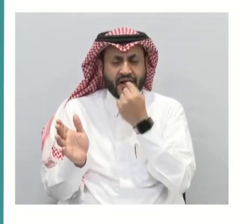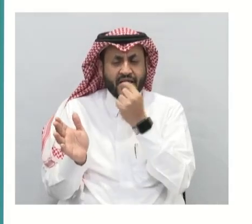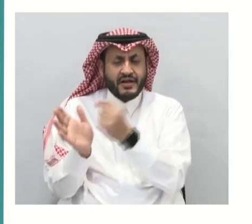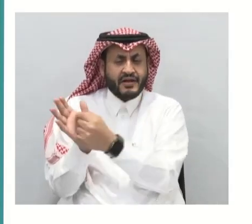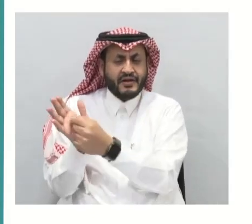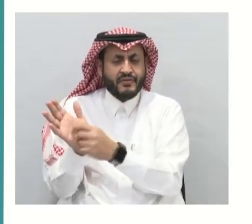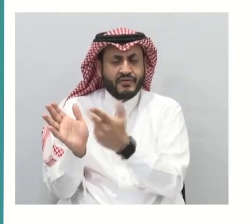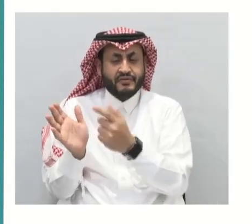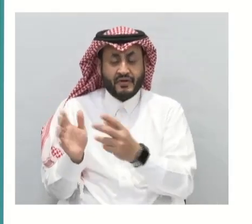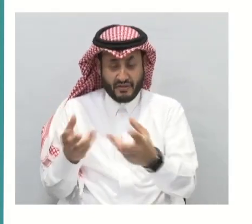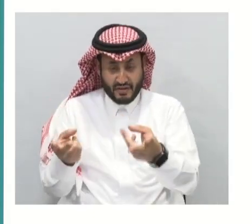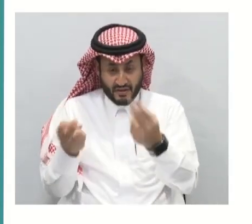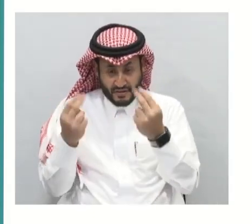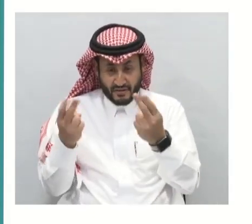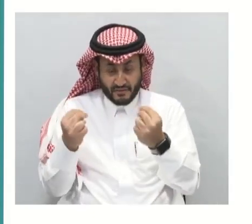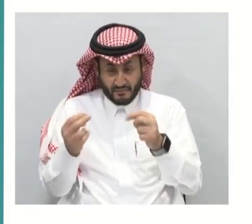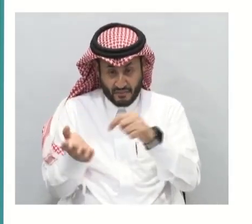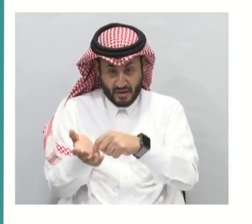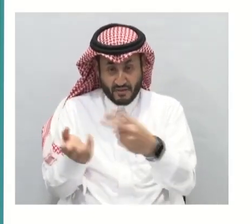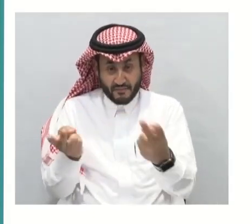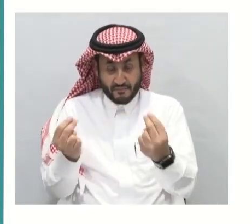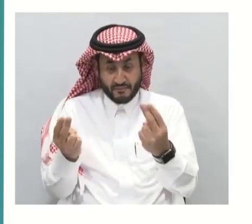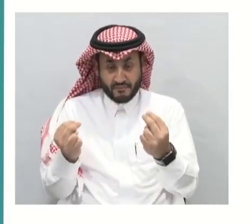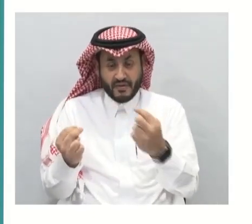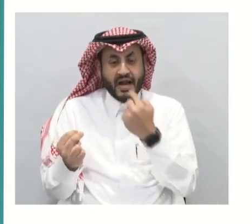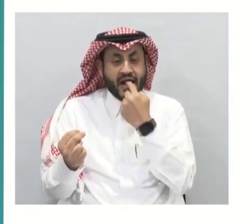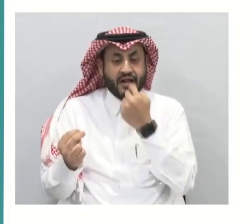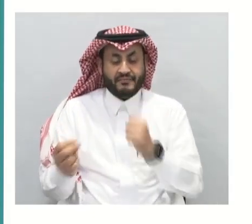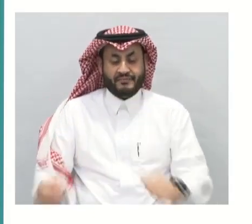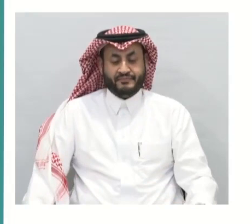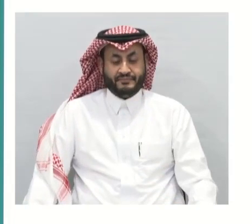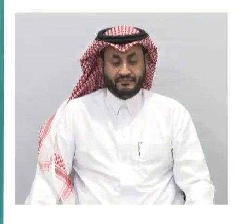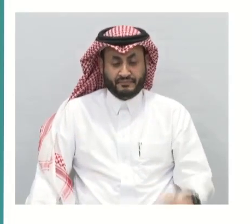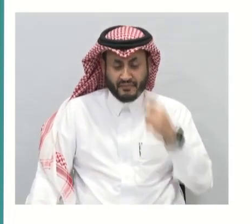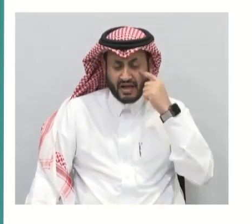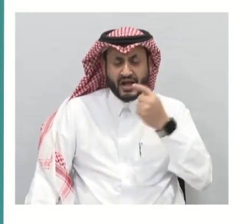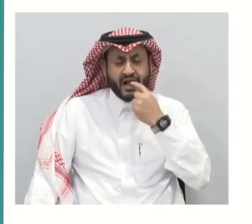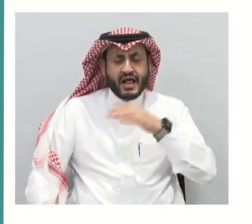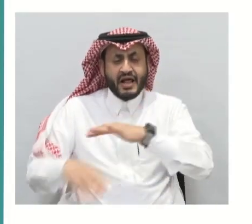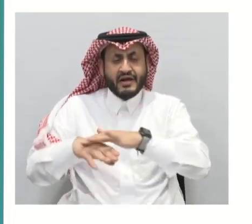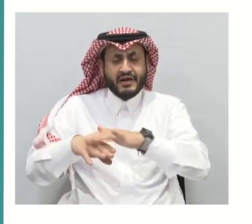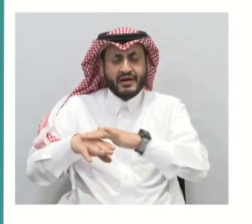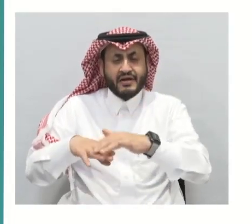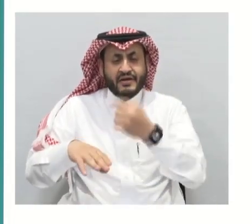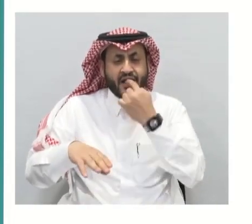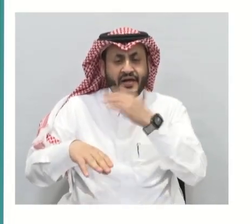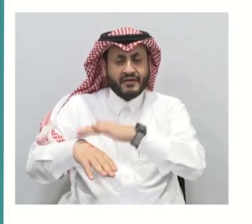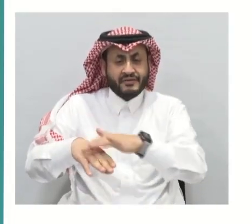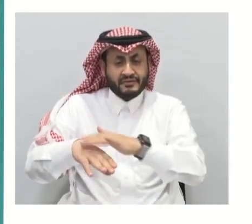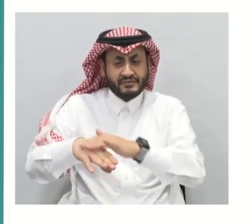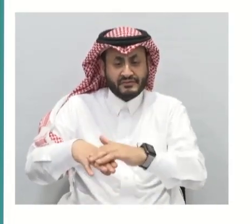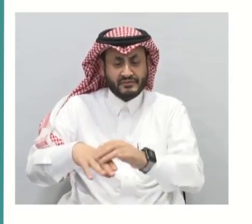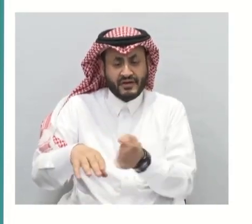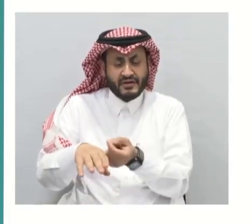هي مستقبلات رئيسيه في اللسان لاحظوا معي هذا هو سطح اللسان سطح اللسان يوجد